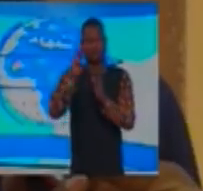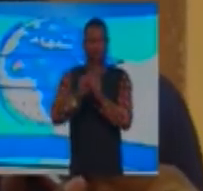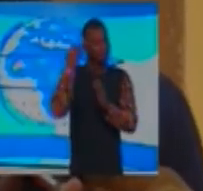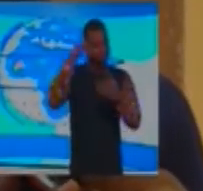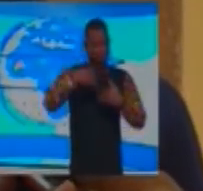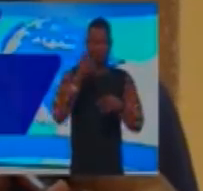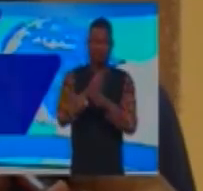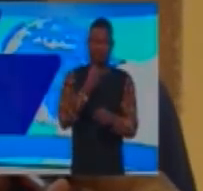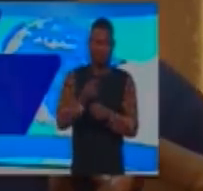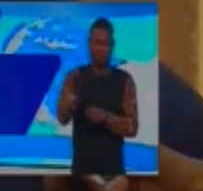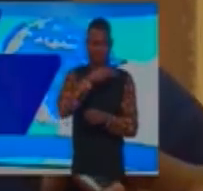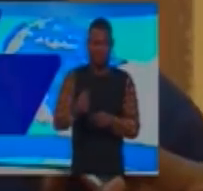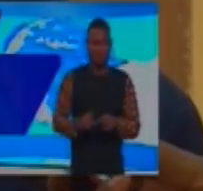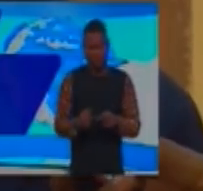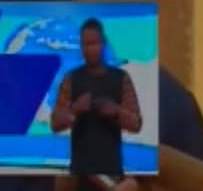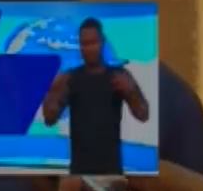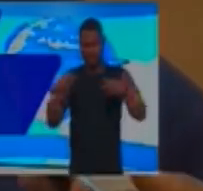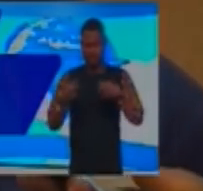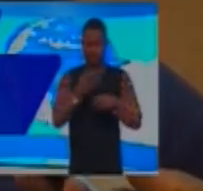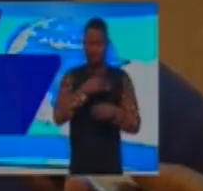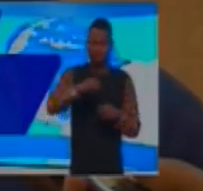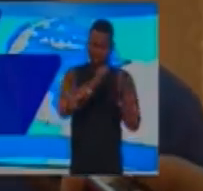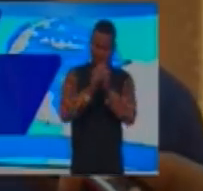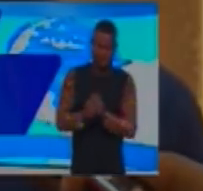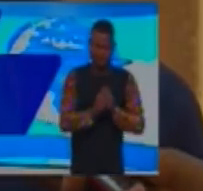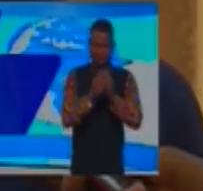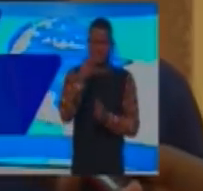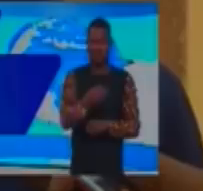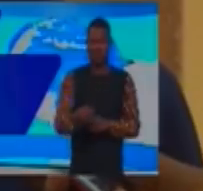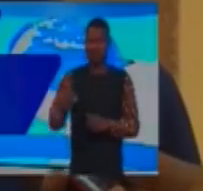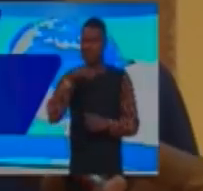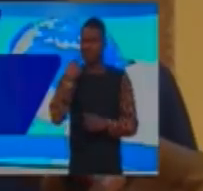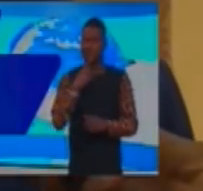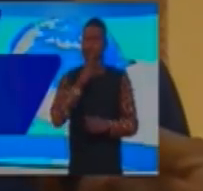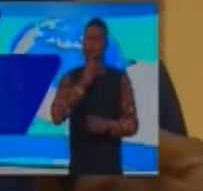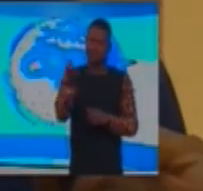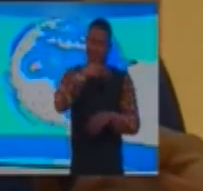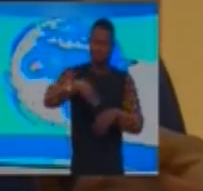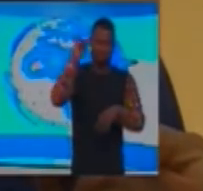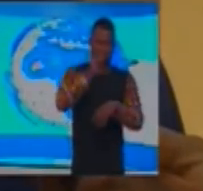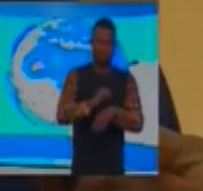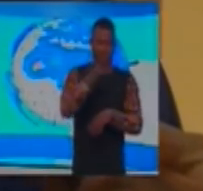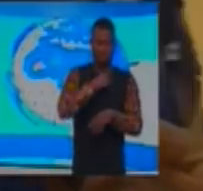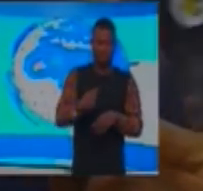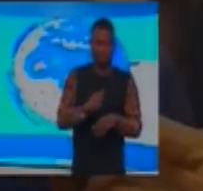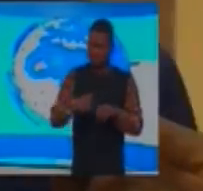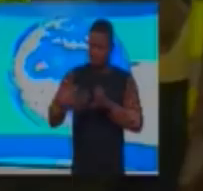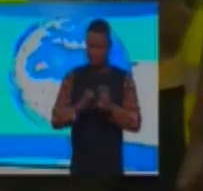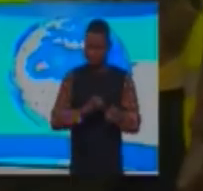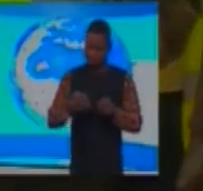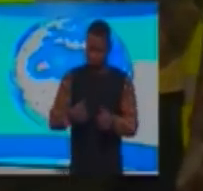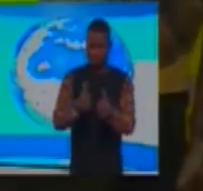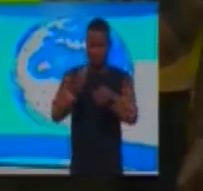civil, il y aura des travaux d'énergie et il y aura un ensemble d'équipements qui vont être installés et configurés très